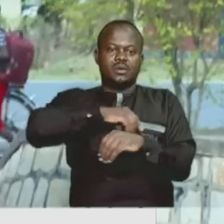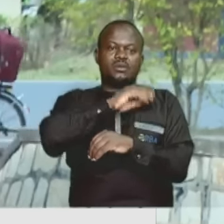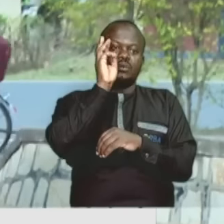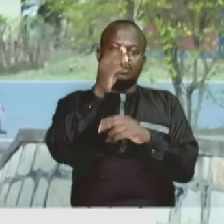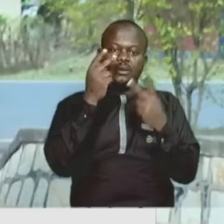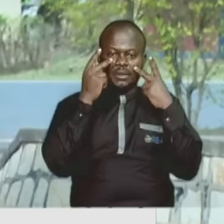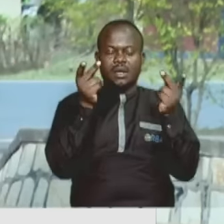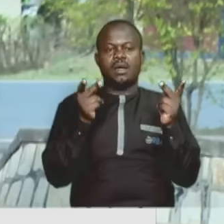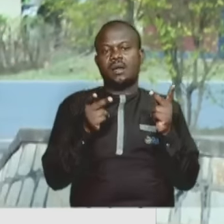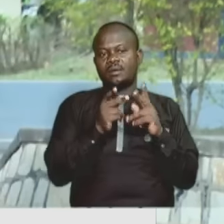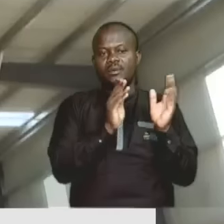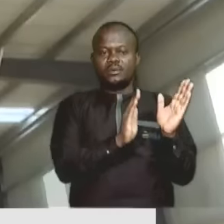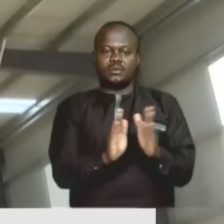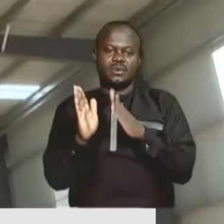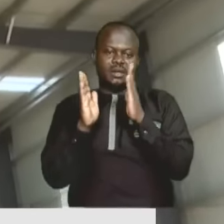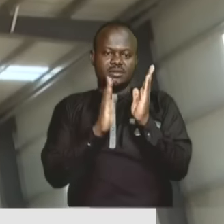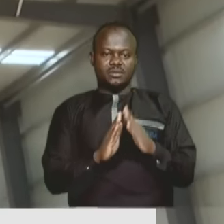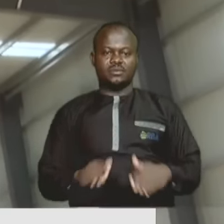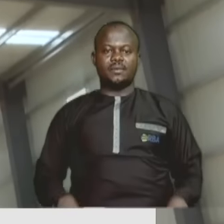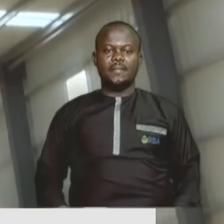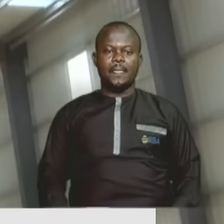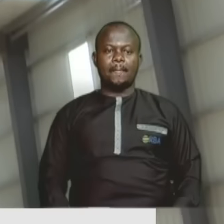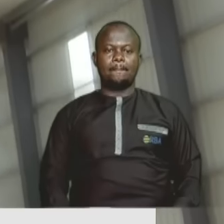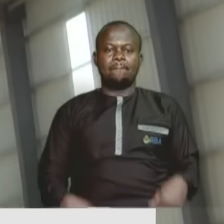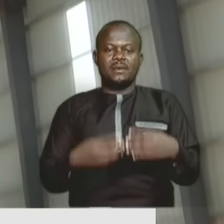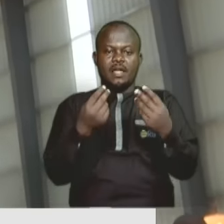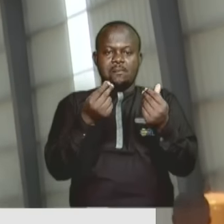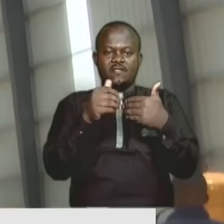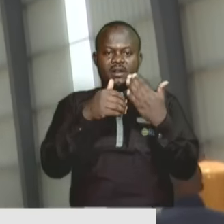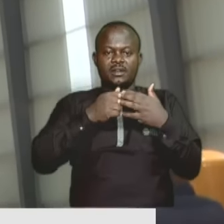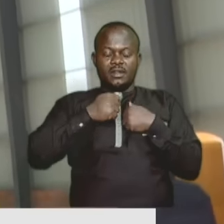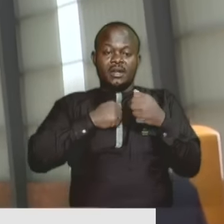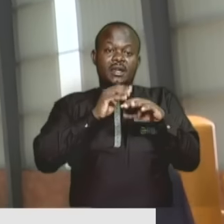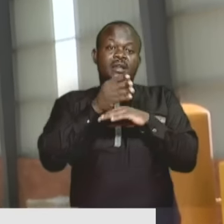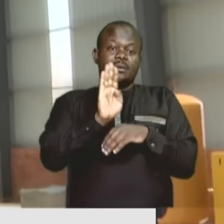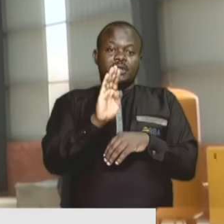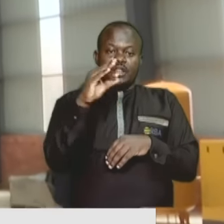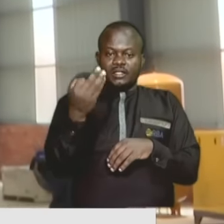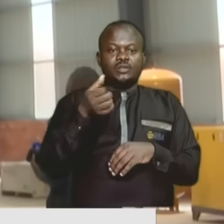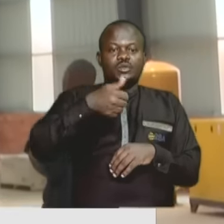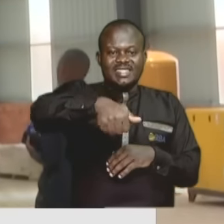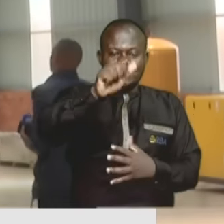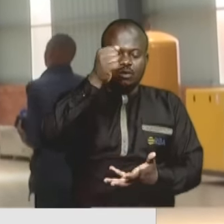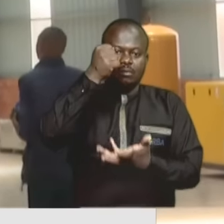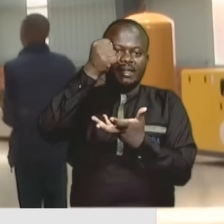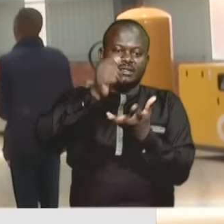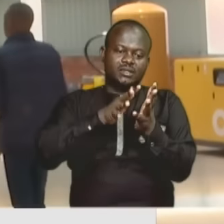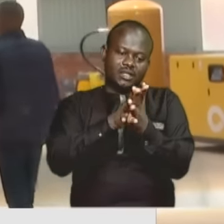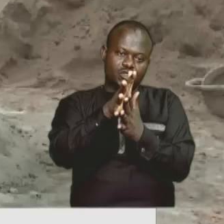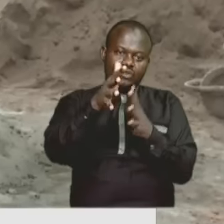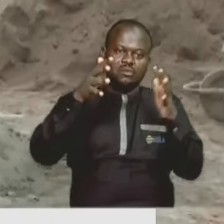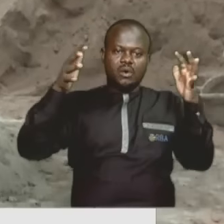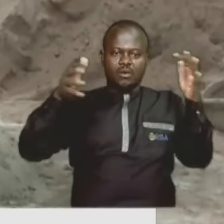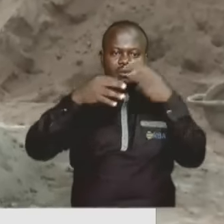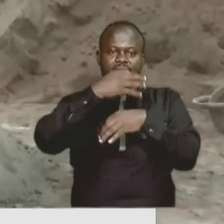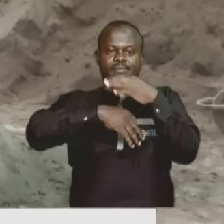ubonye aho ujya gutunganyirizwa Amafaranga y'u Rwanda asaga miliyari 3 niyo ngengo y'imari yashowe mu kwagurura